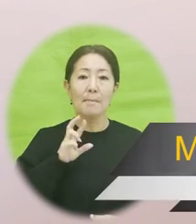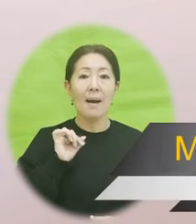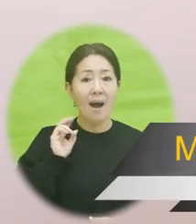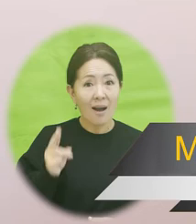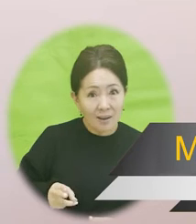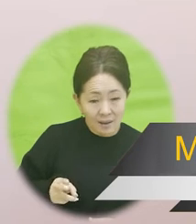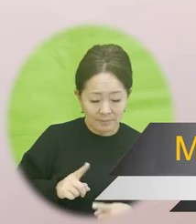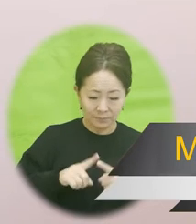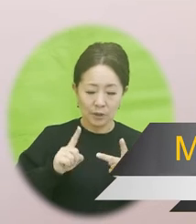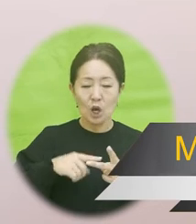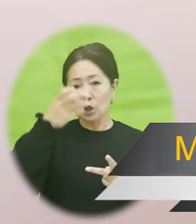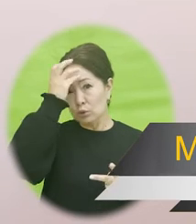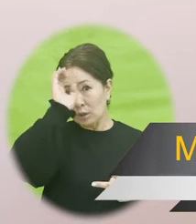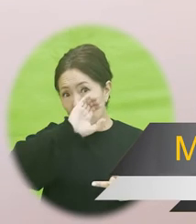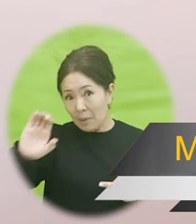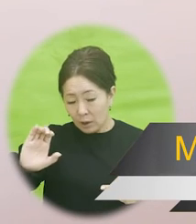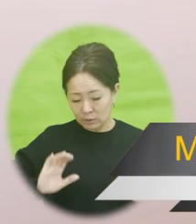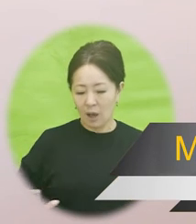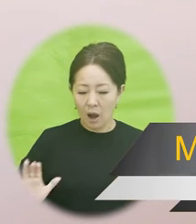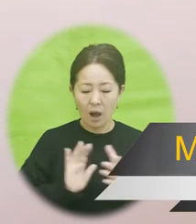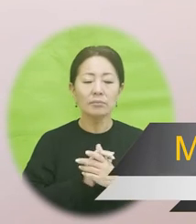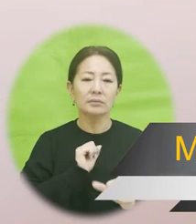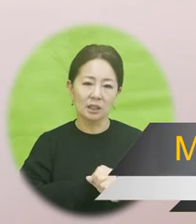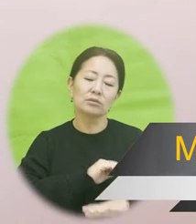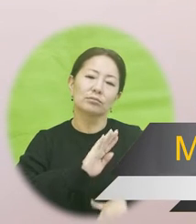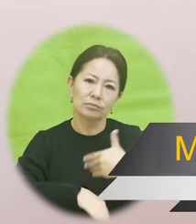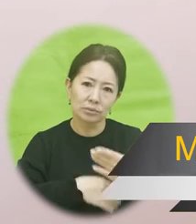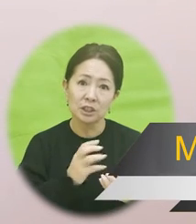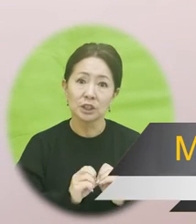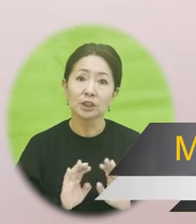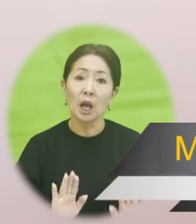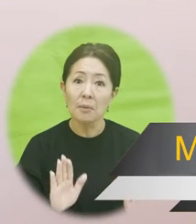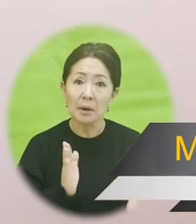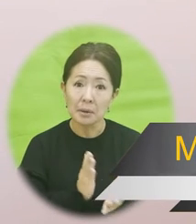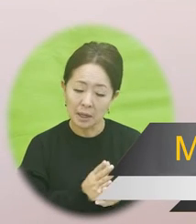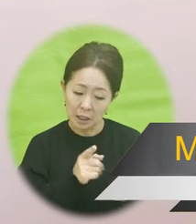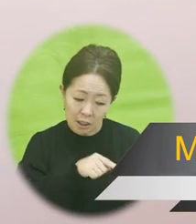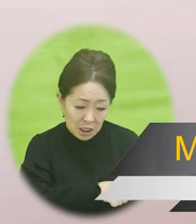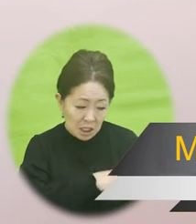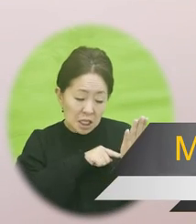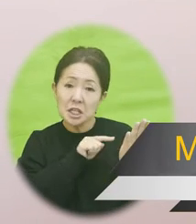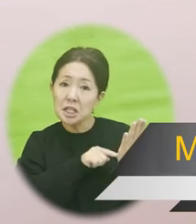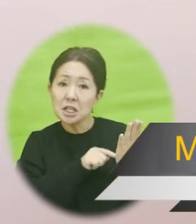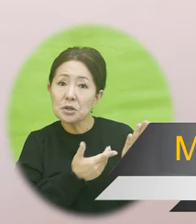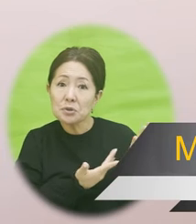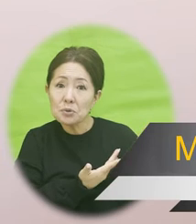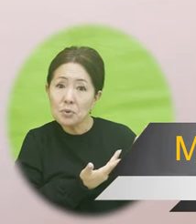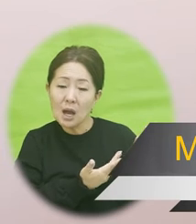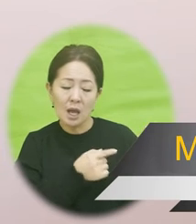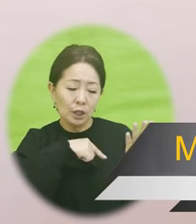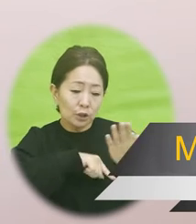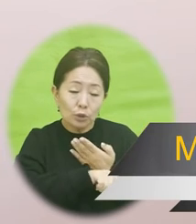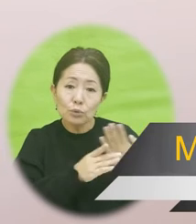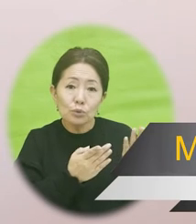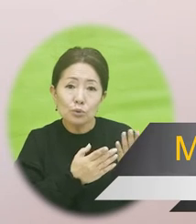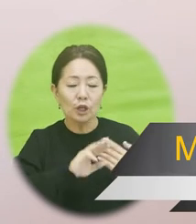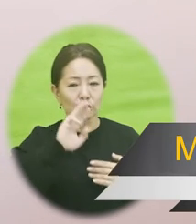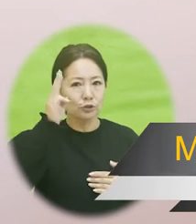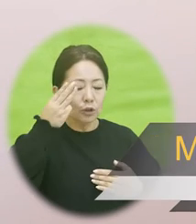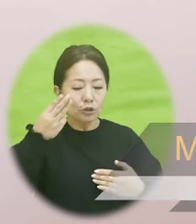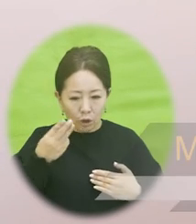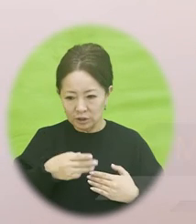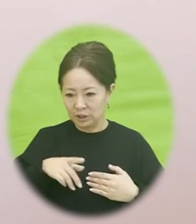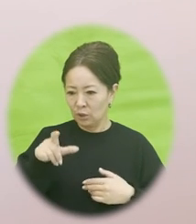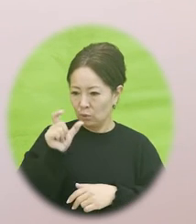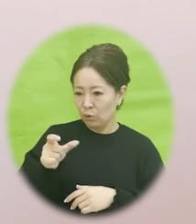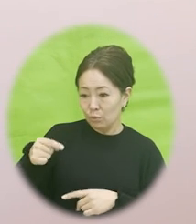байгууллагууд хамтарсан ажлуудыг нэлээд хийж байна. Тэгээд үүний маань нэг илрэл болох тодорхой буюу яг энэ одоо иргэдийн хилдгэр